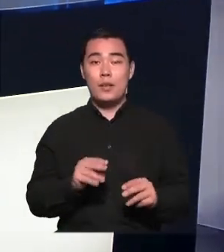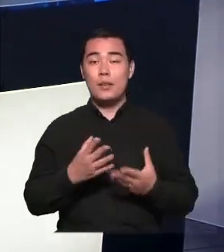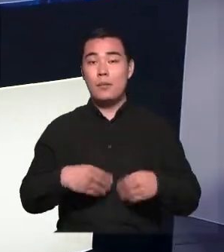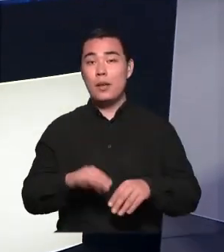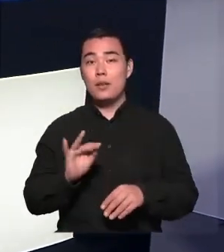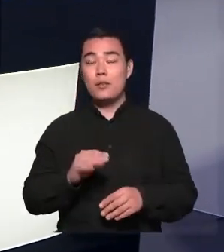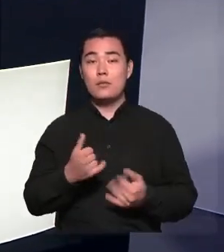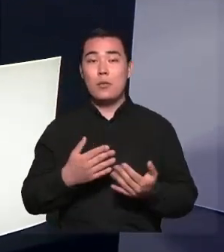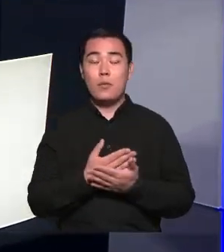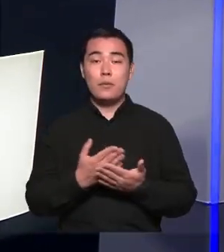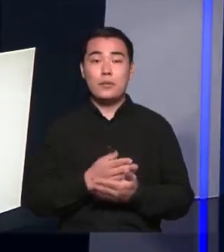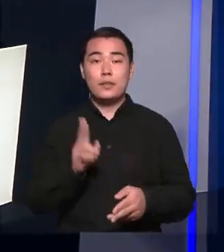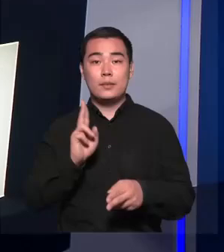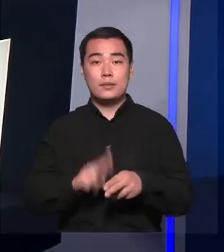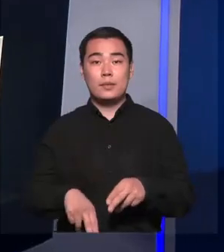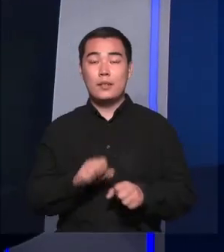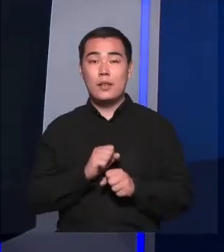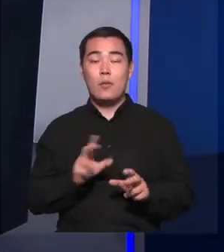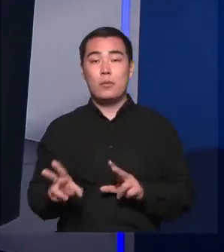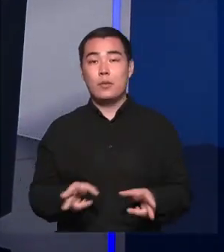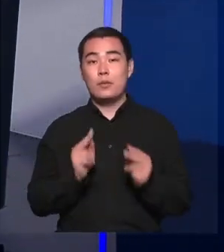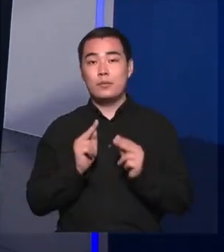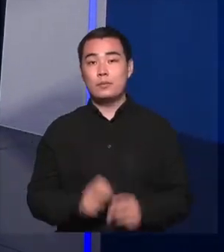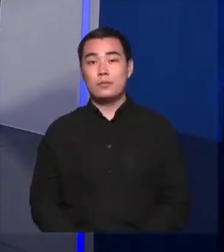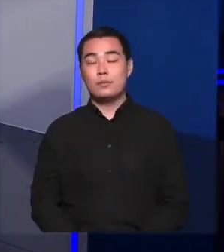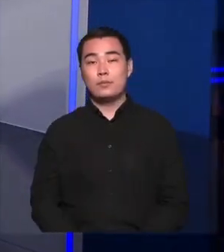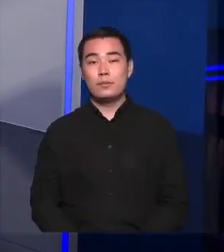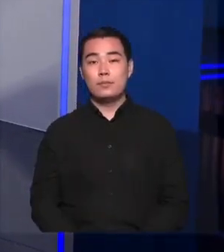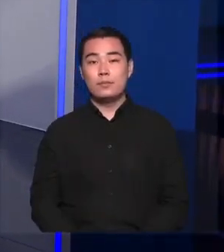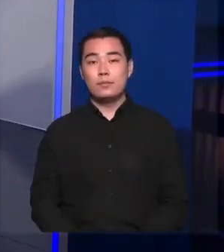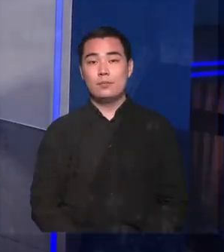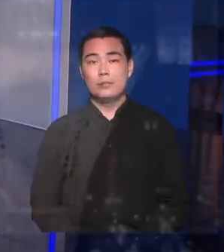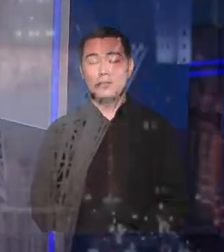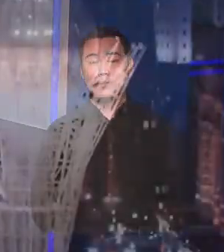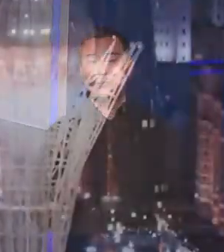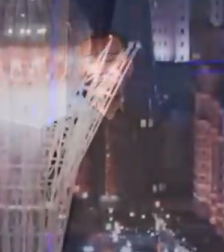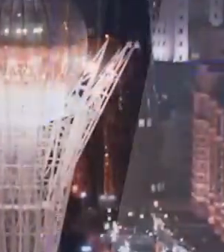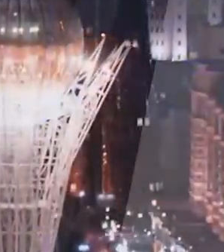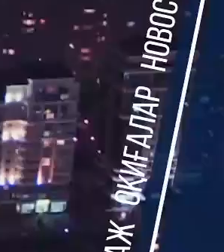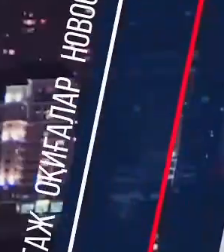Ал жаңа уақыт осымен тәмәм, демалыс күндеріңіз сәтті өтсін.